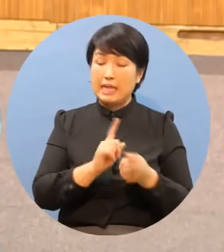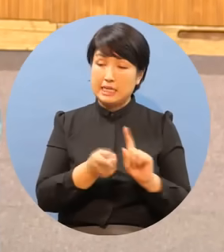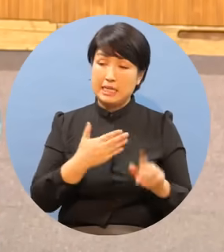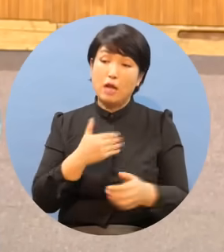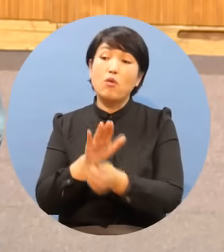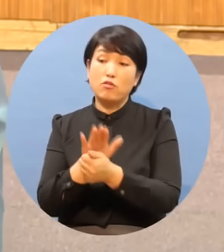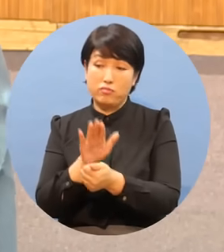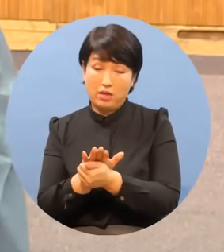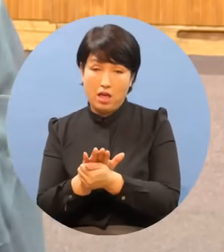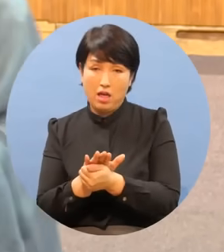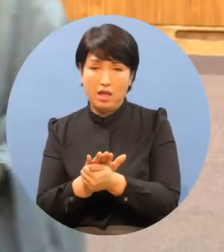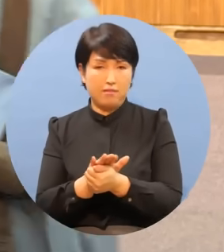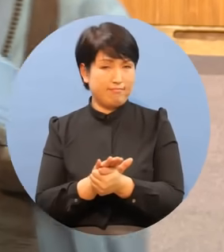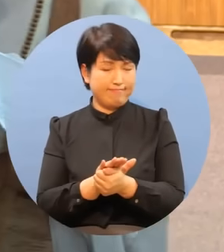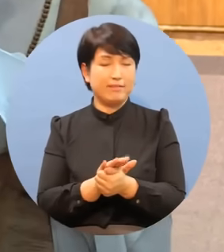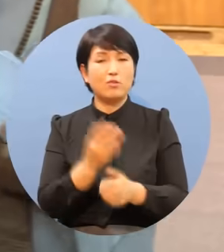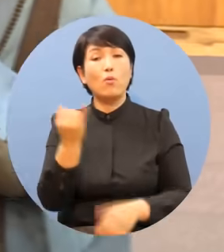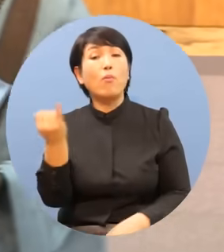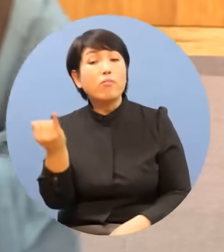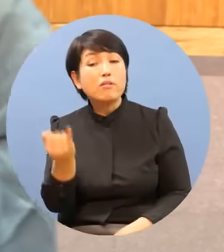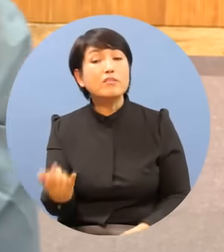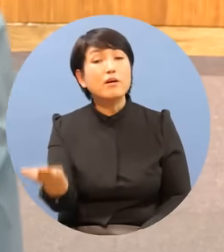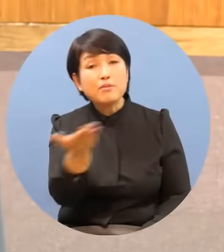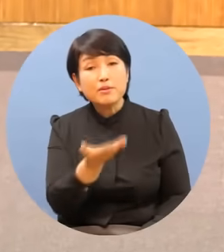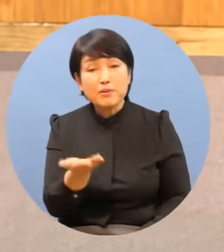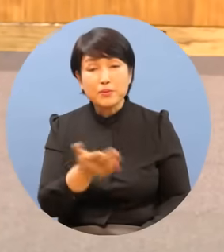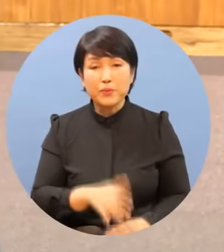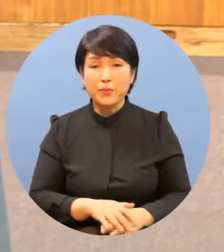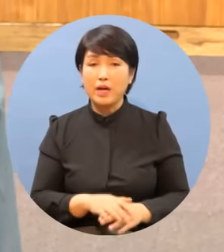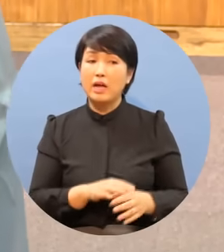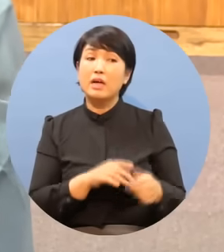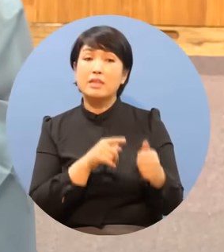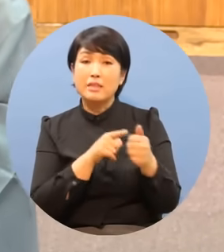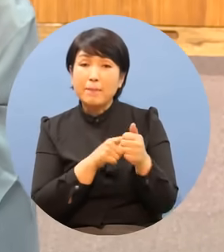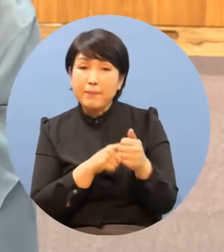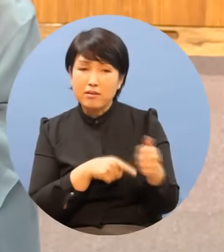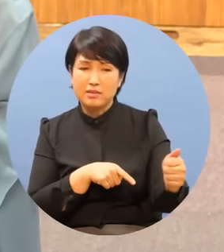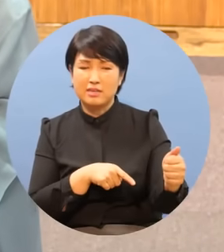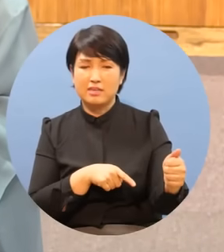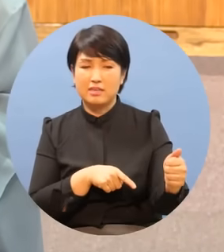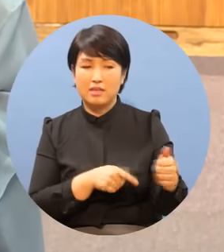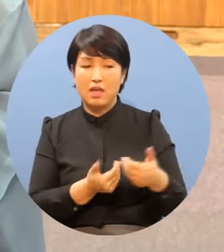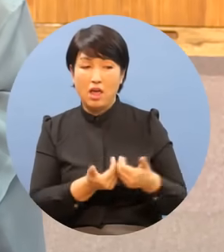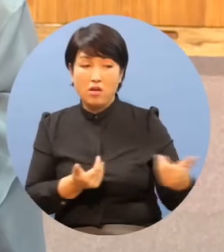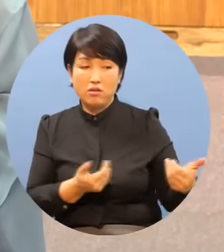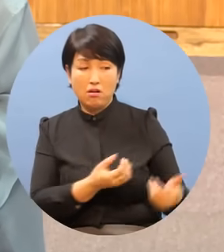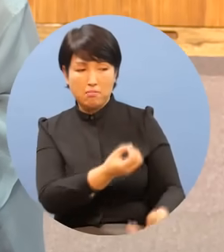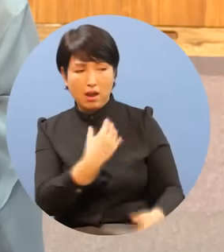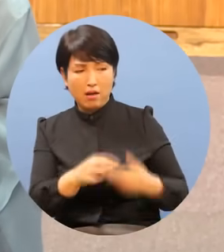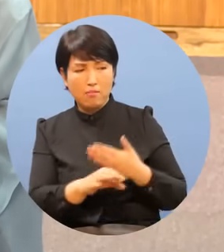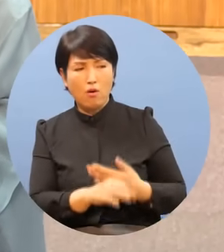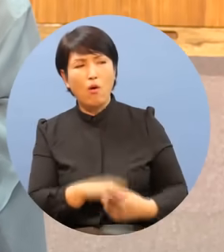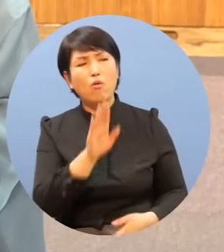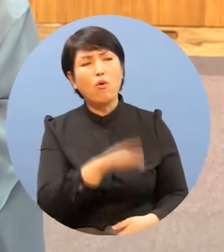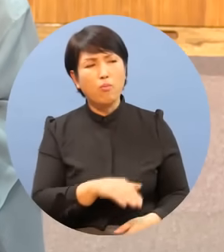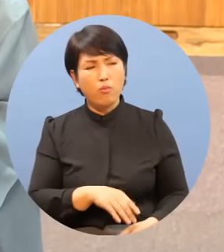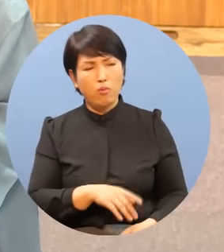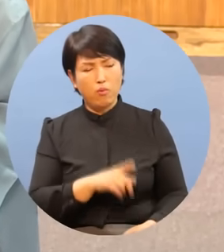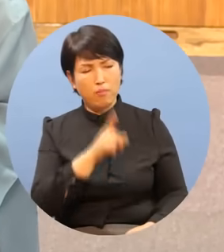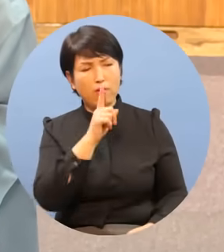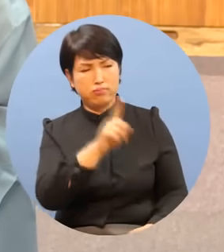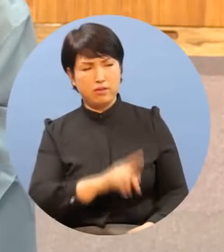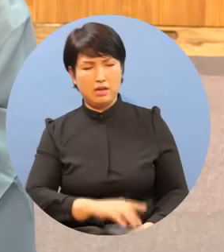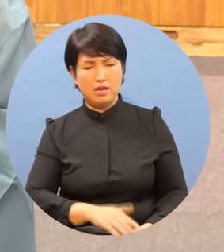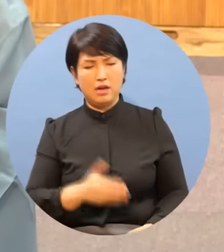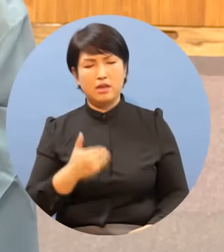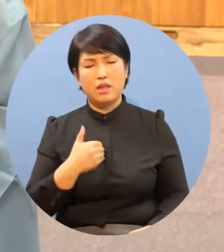이렇게 얘기해야 되고 여자분들도 남편이 뭐 그럼 따로 살아볼까? 이러면 아이고 여보 무슨 소리 하는